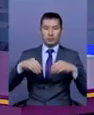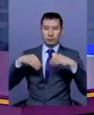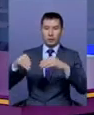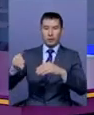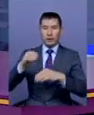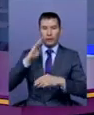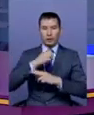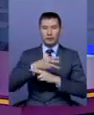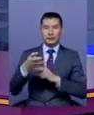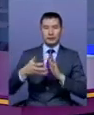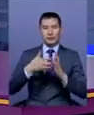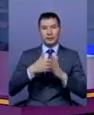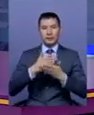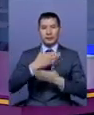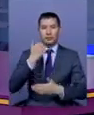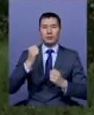не дейді?